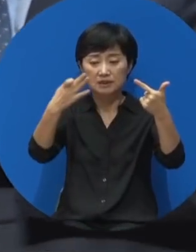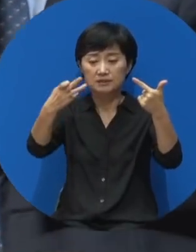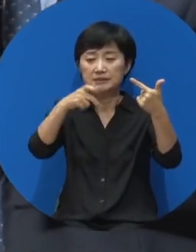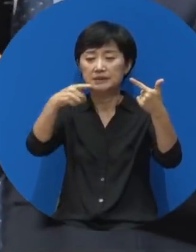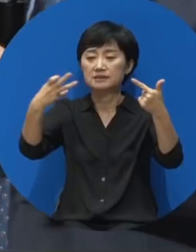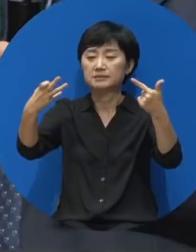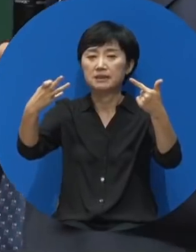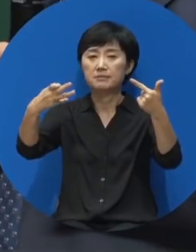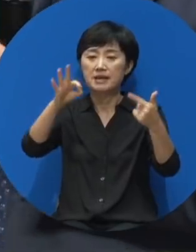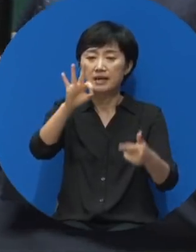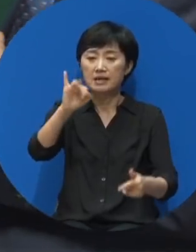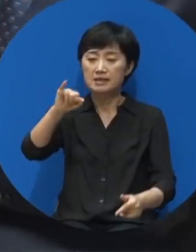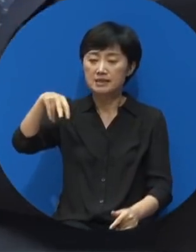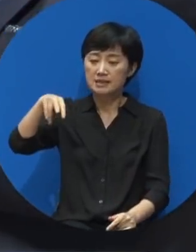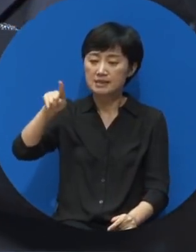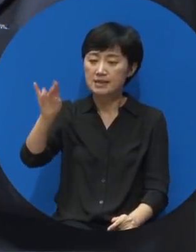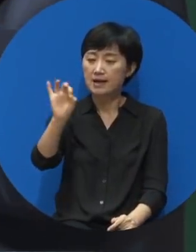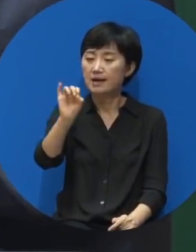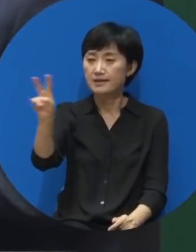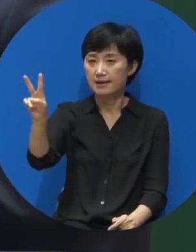넘어갑니다.